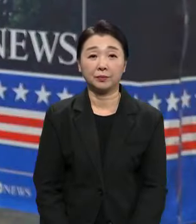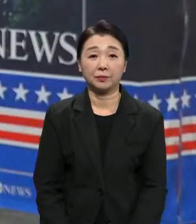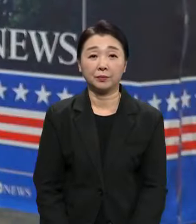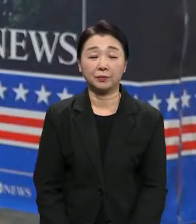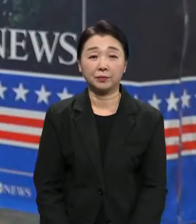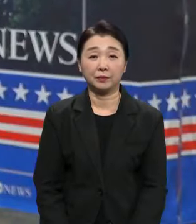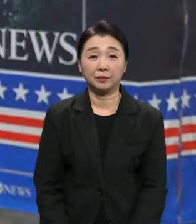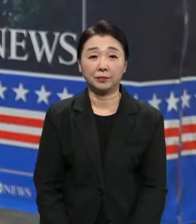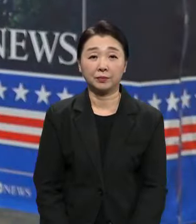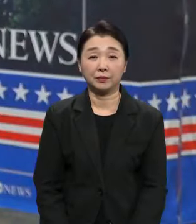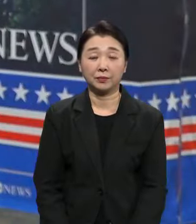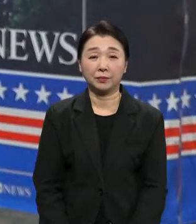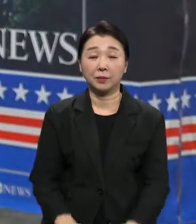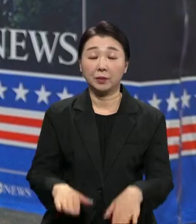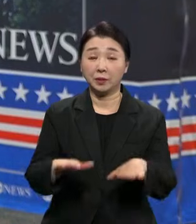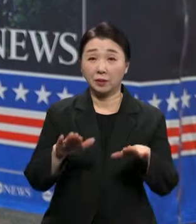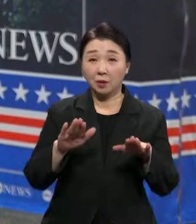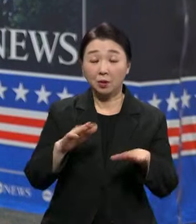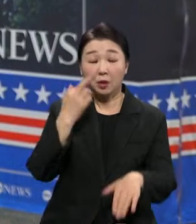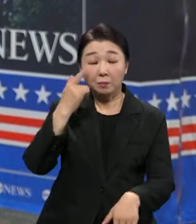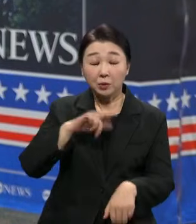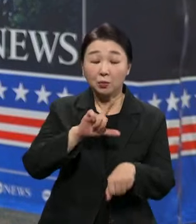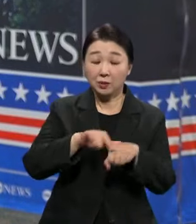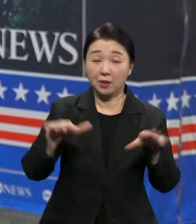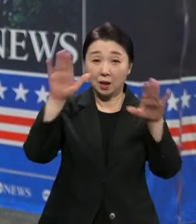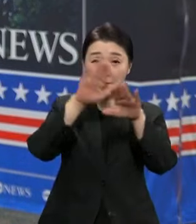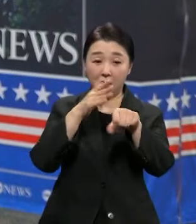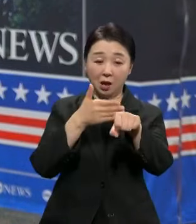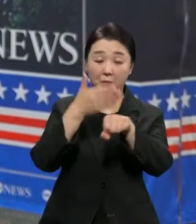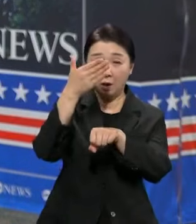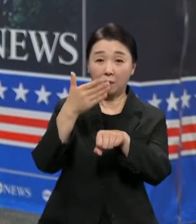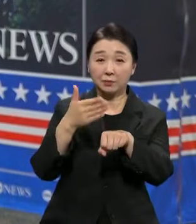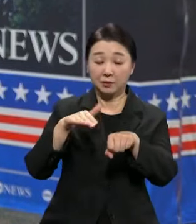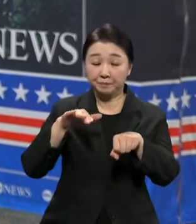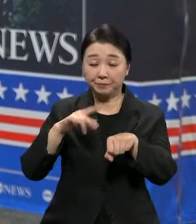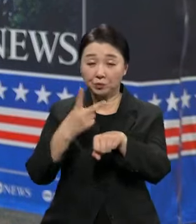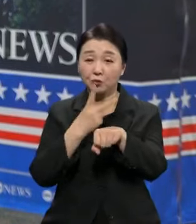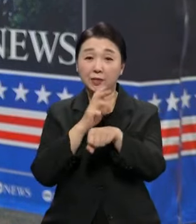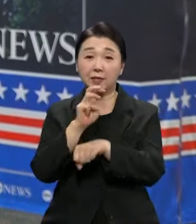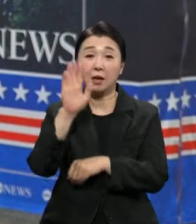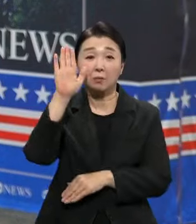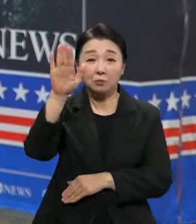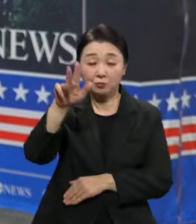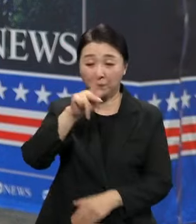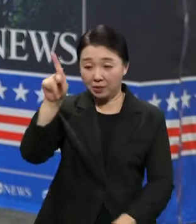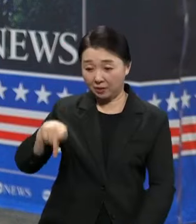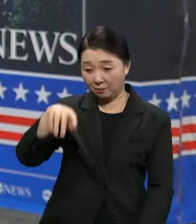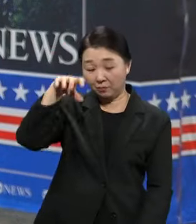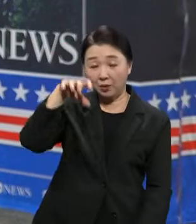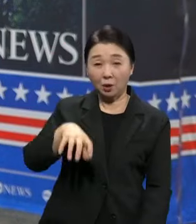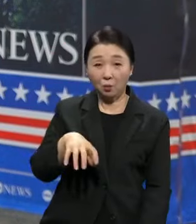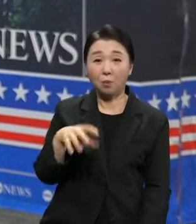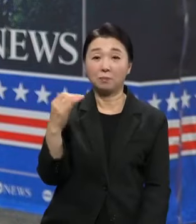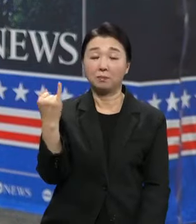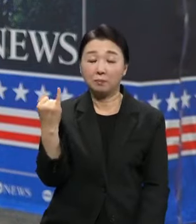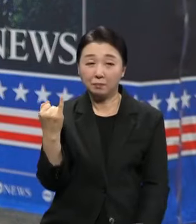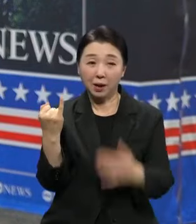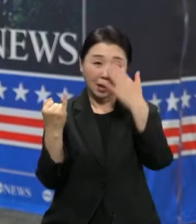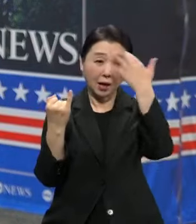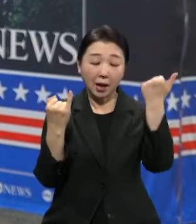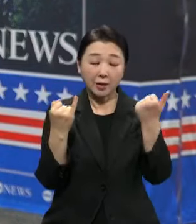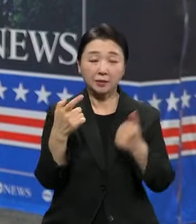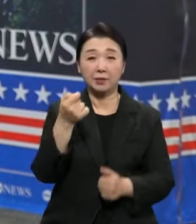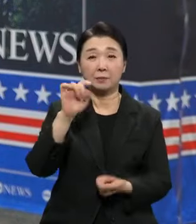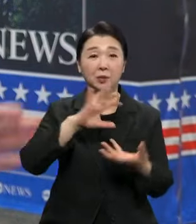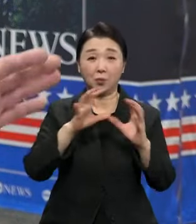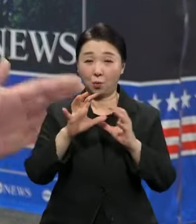네, 현지 시간으로 밤 9시, 지금부터 2시간 30분 뒤면 이곳 필라델피아에서 해리스, 트럼프 후보의 첫 TV 토론이